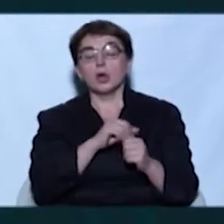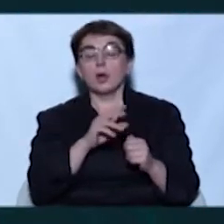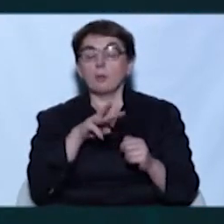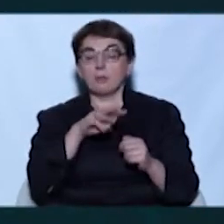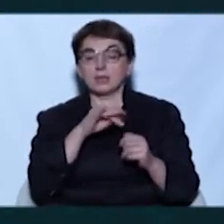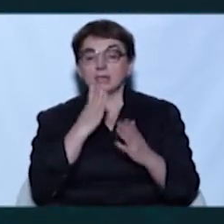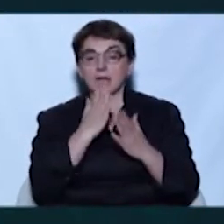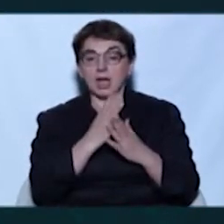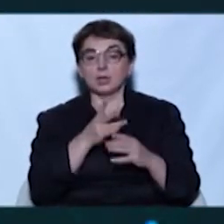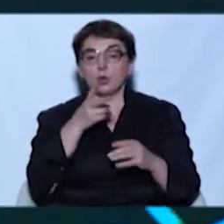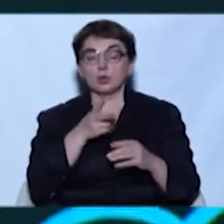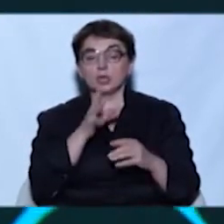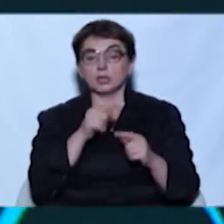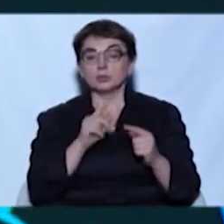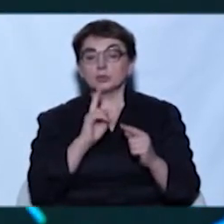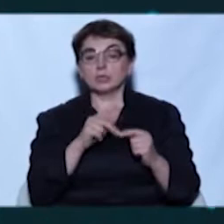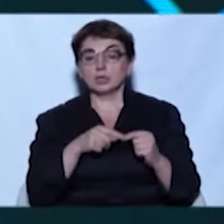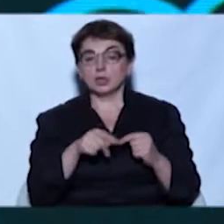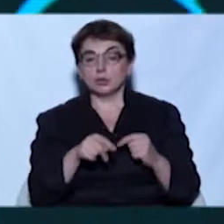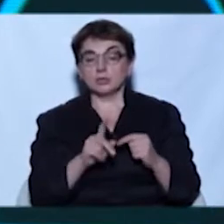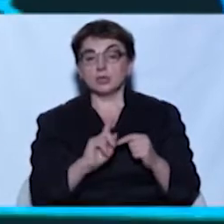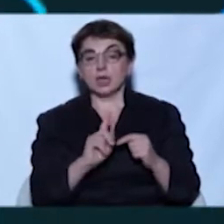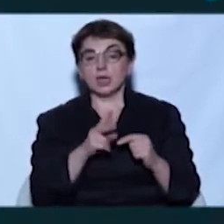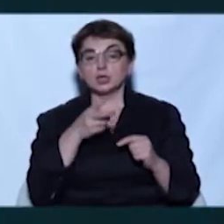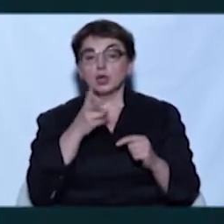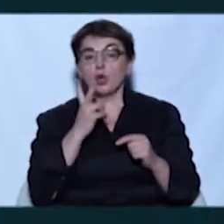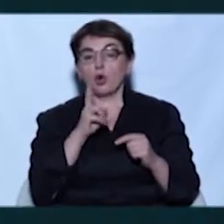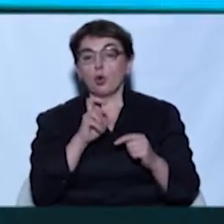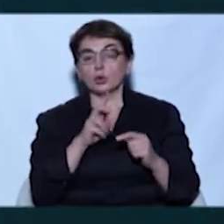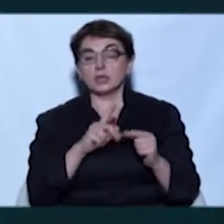2500 კილომეტრია და სულ რაღაც 200 კილომეტრია მისი